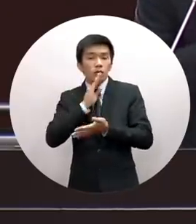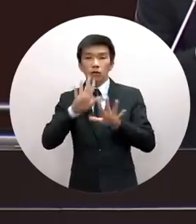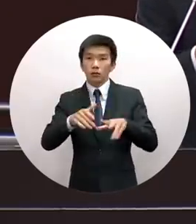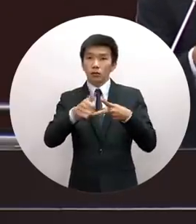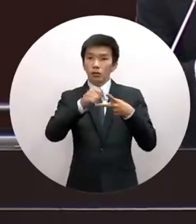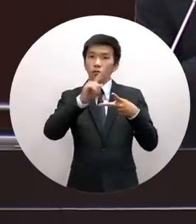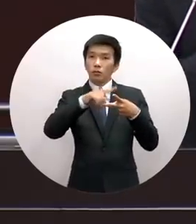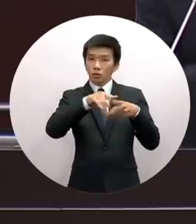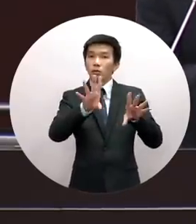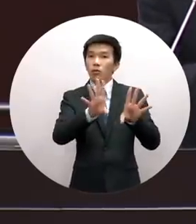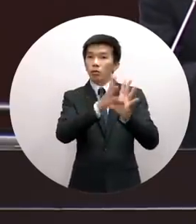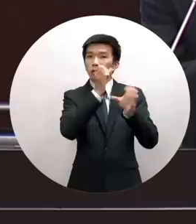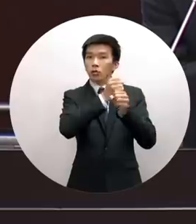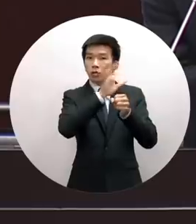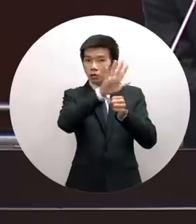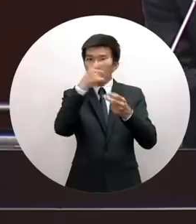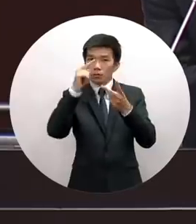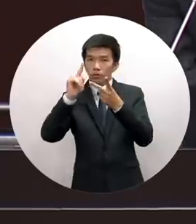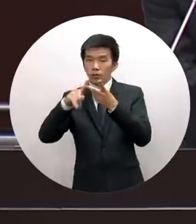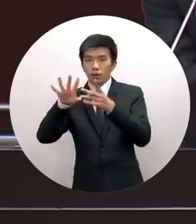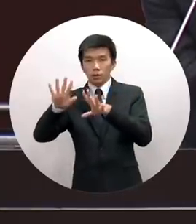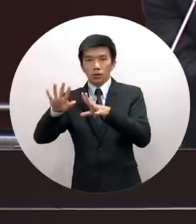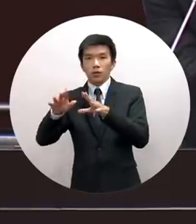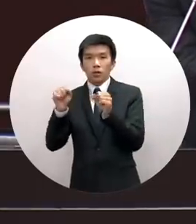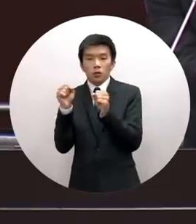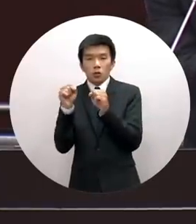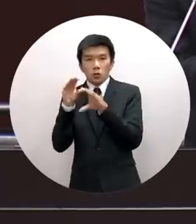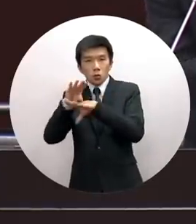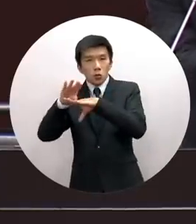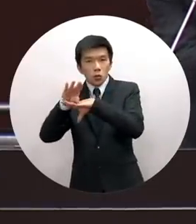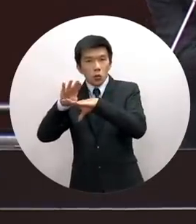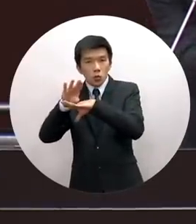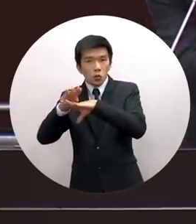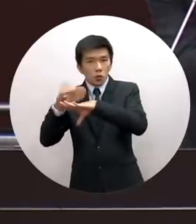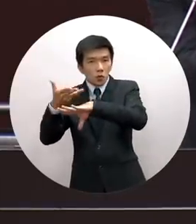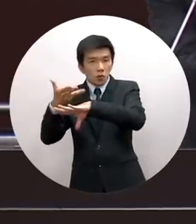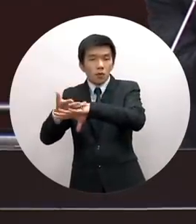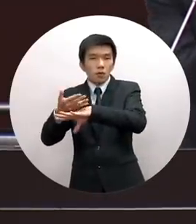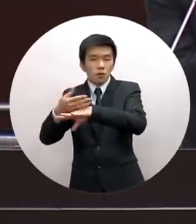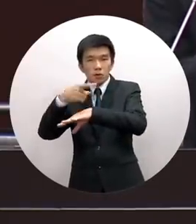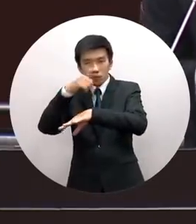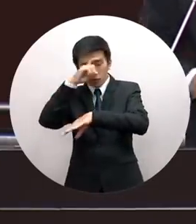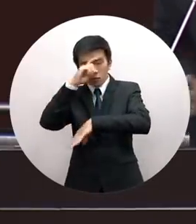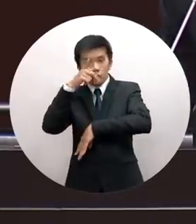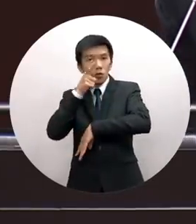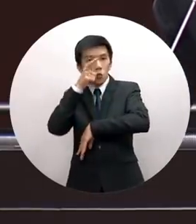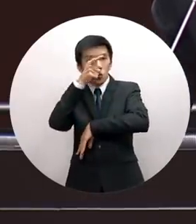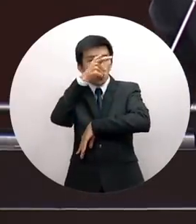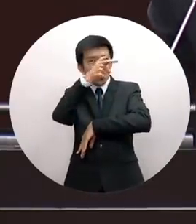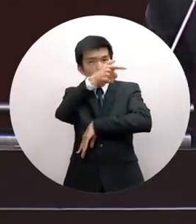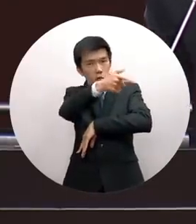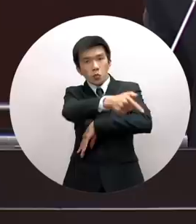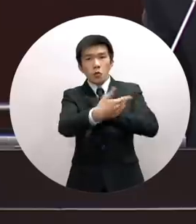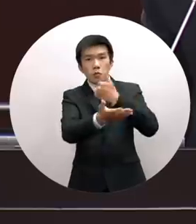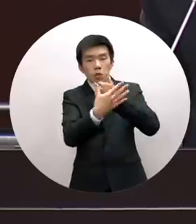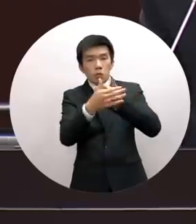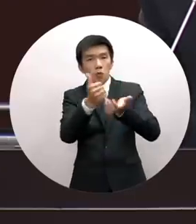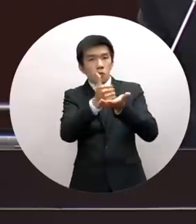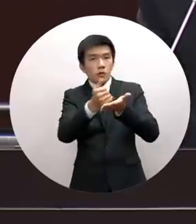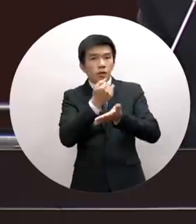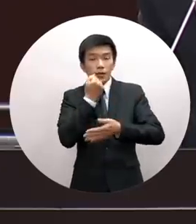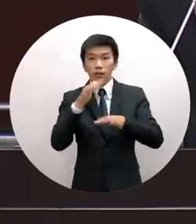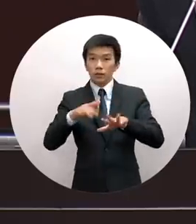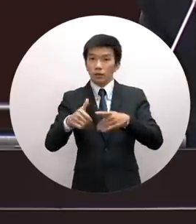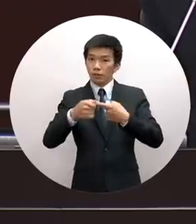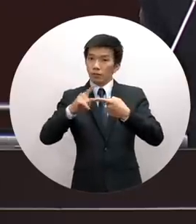藏的我们会来协助冷藏，让他的冷藏车可以到我们的偏远，而且试办的地点就是选择台东